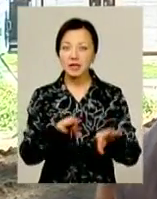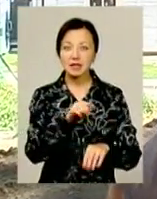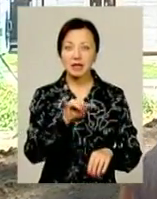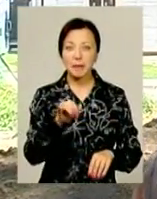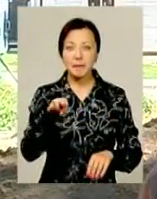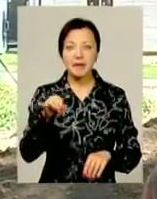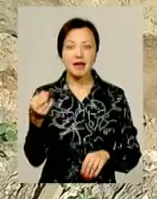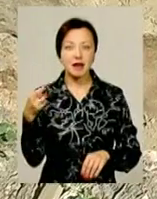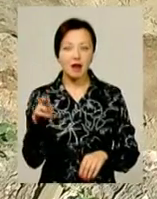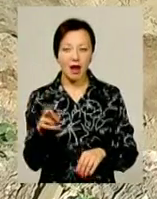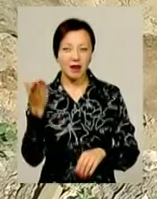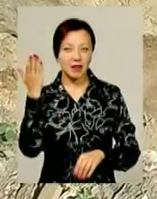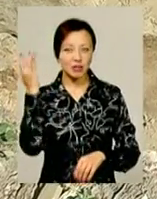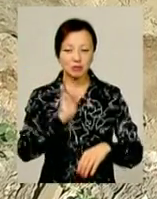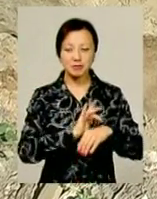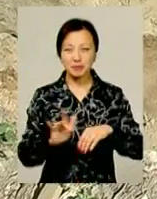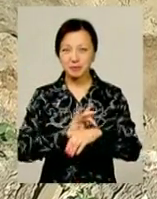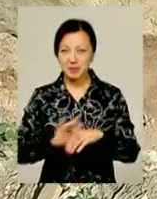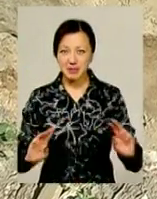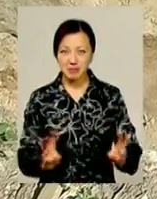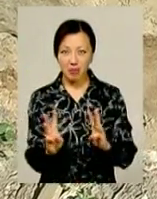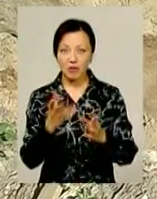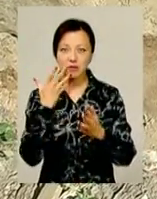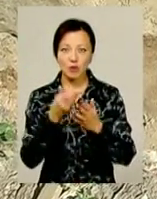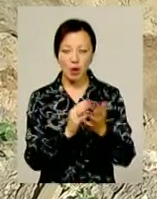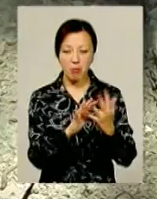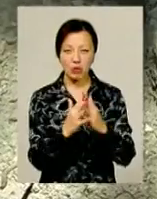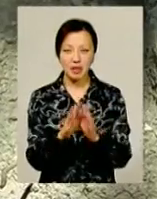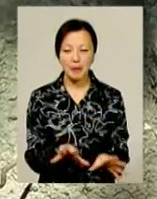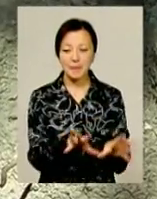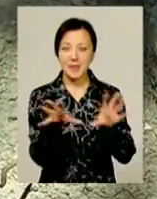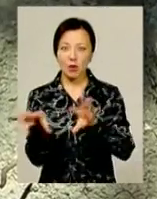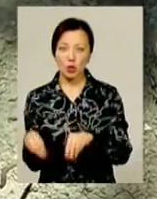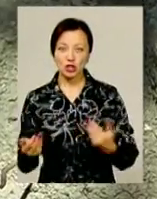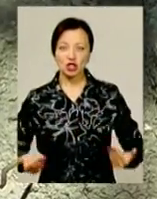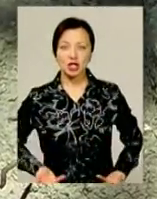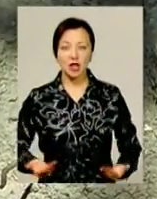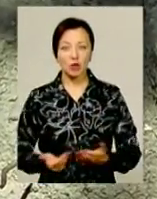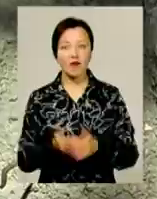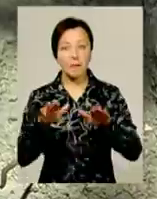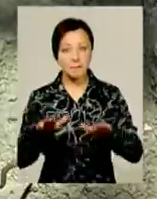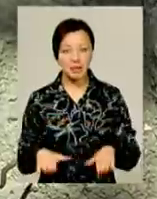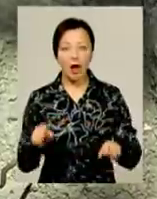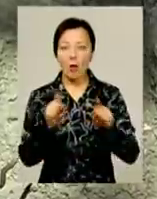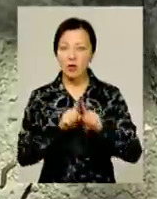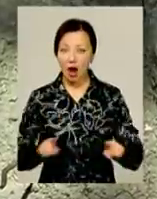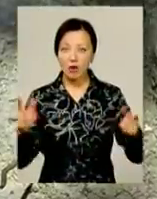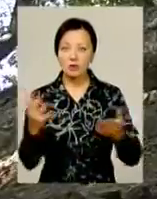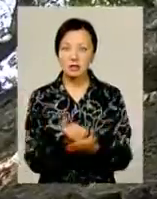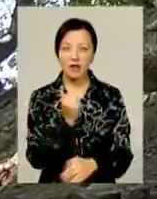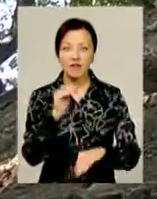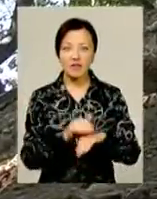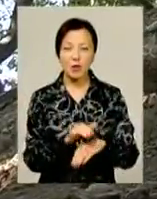від часу вщент спалювали свої поселення та переходили жити на нове місце. А унікальну знахідку археологи виявили